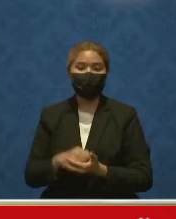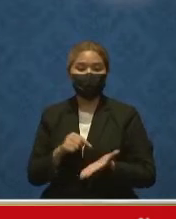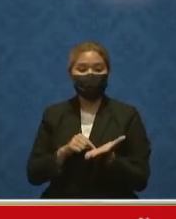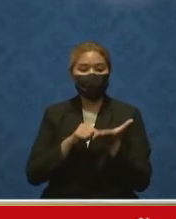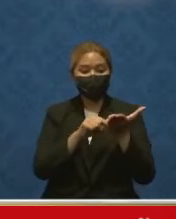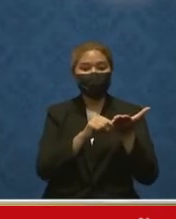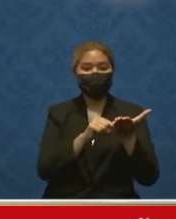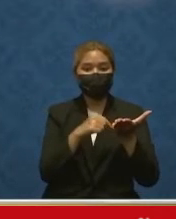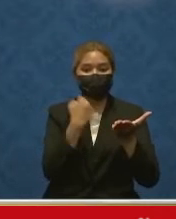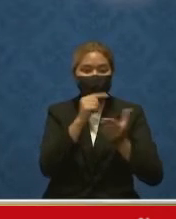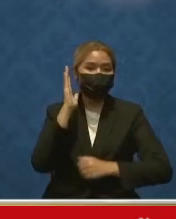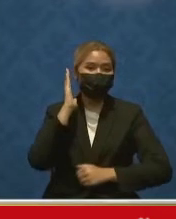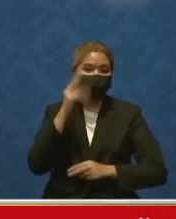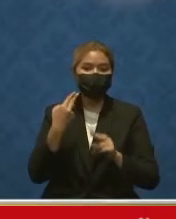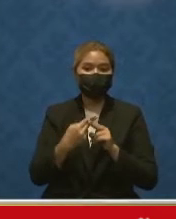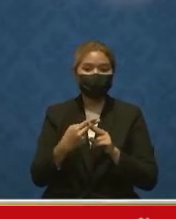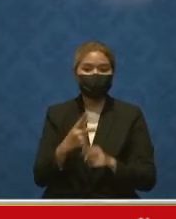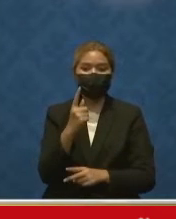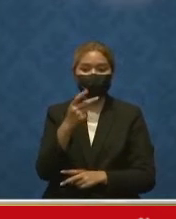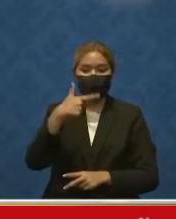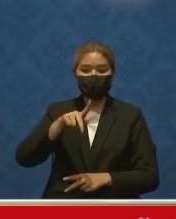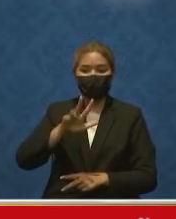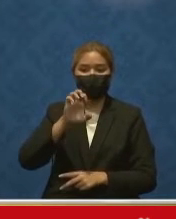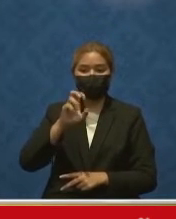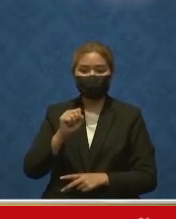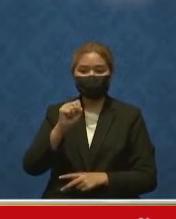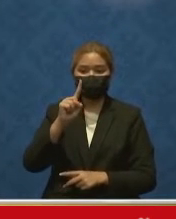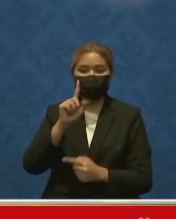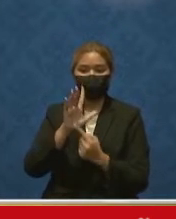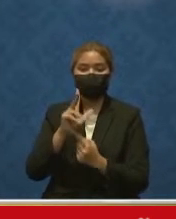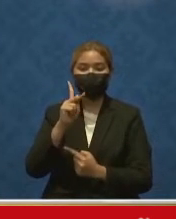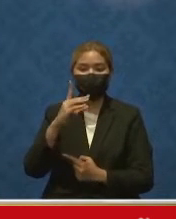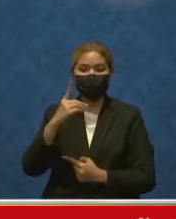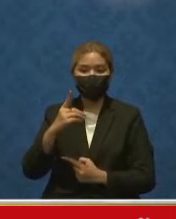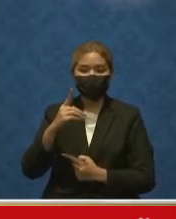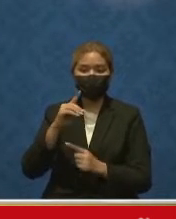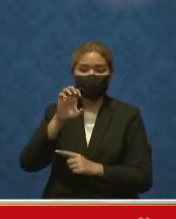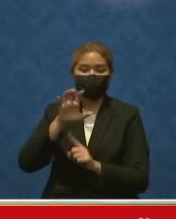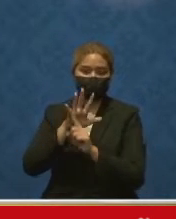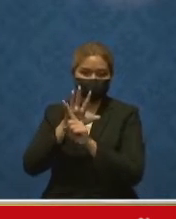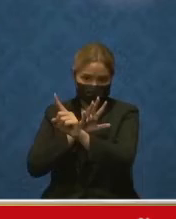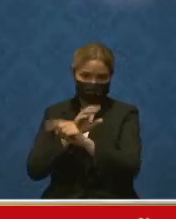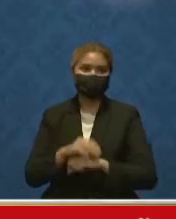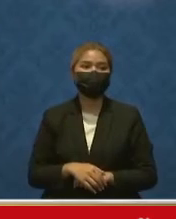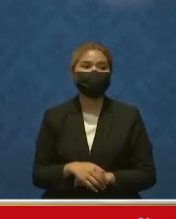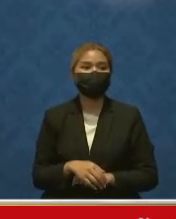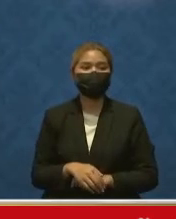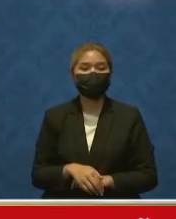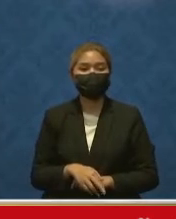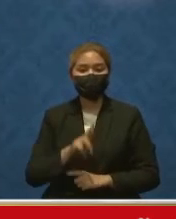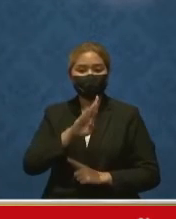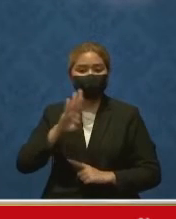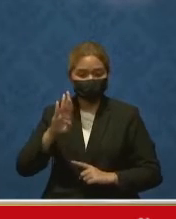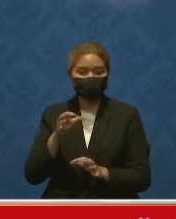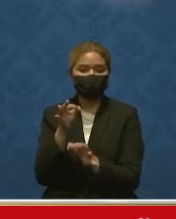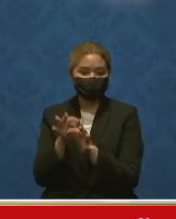ตั้งแต่พอรองรับติดพันเสนอในก็บอกขอนะครับคณะกรรมการนโยบายข้าวขอขยายเมื่อปี